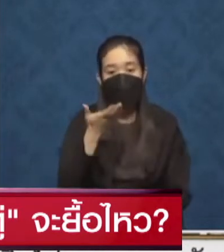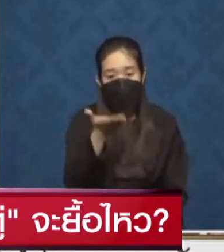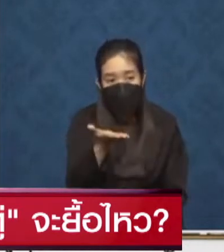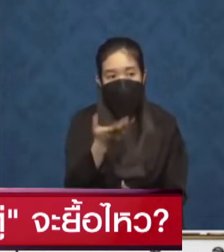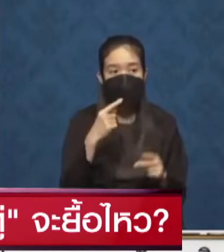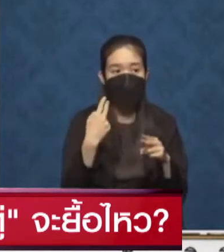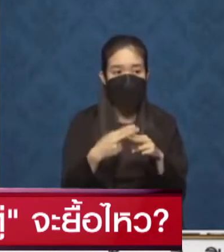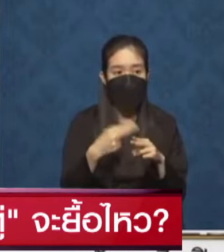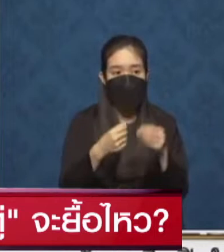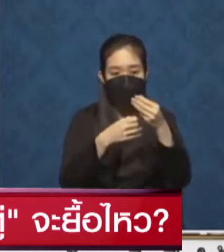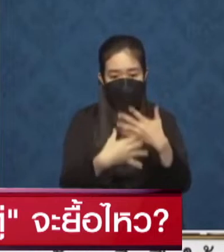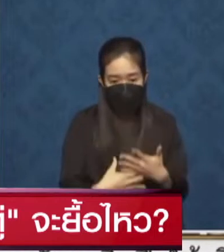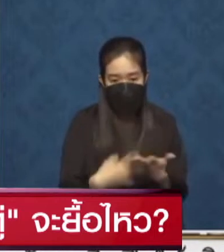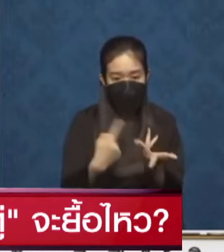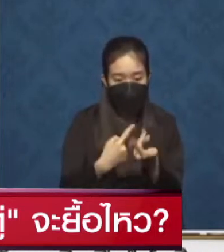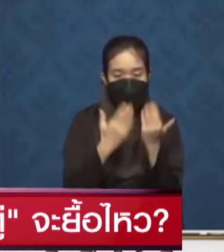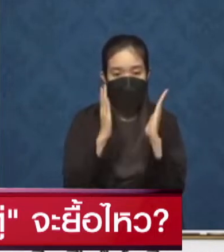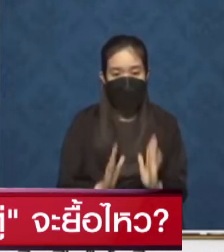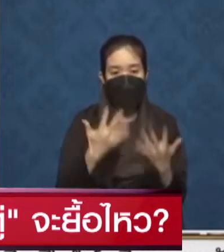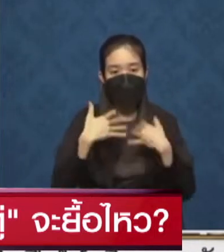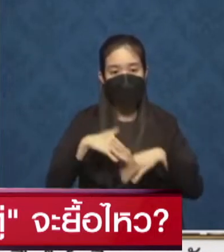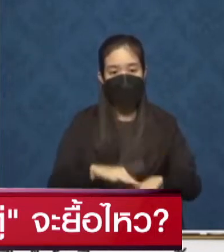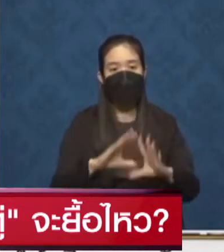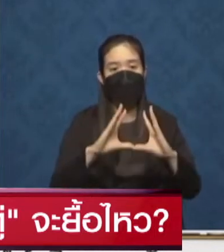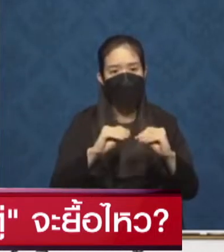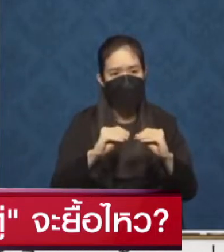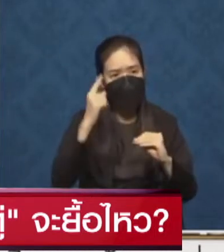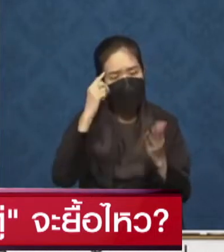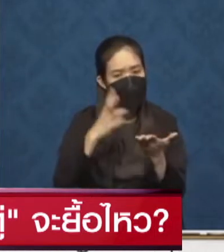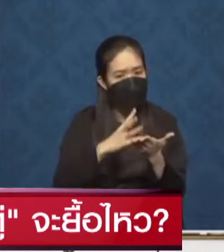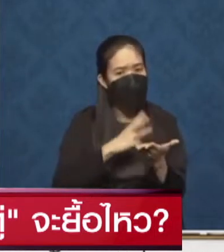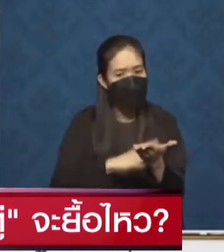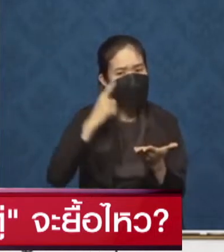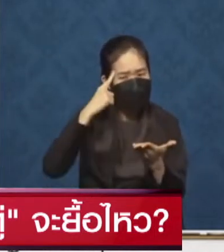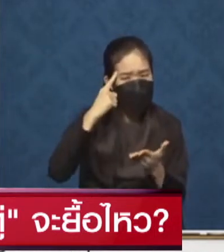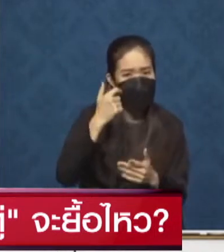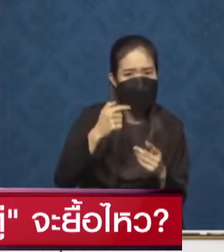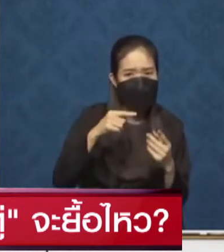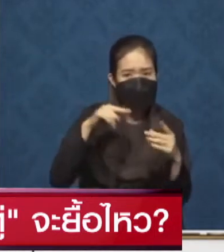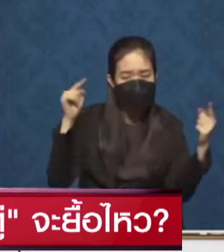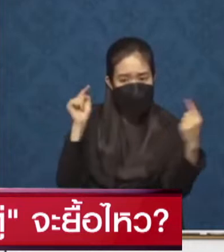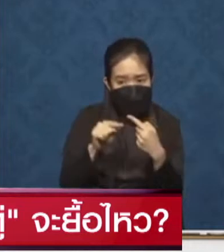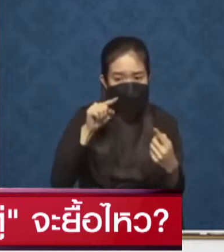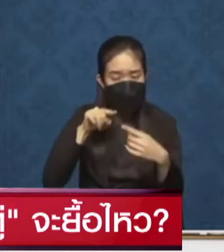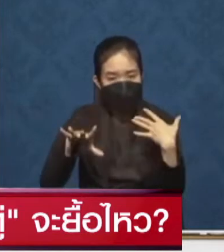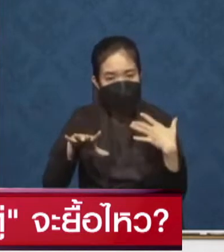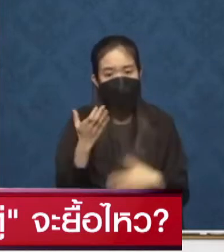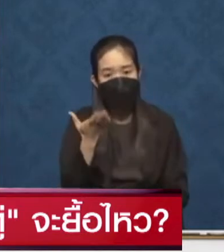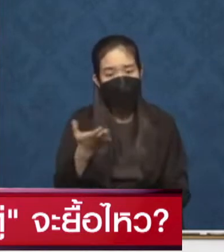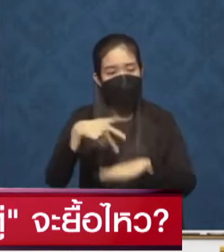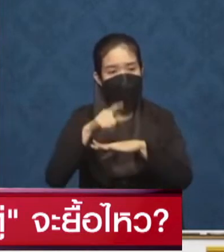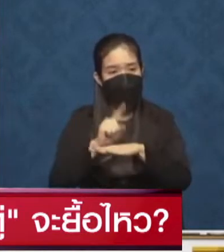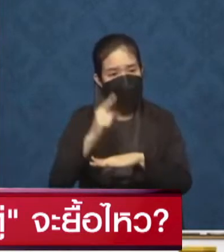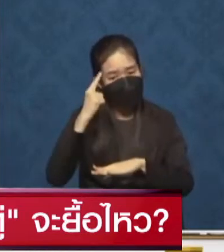ใช้ดุลยพินิจพิจารณาถ้าเป็นการขอนับองค์ประชุมเพื่อป่วนสภาตนคิดว่าเป็นการทำลายความมั่นคงของสภา